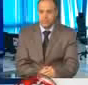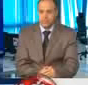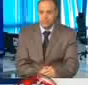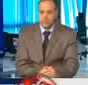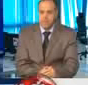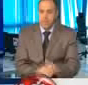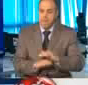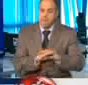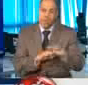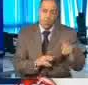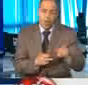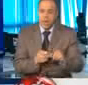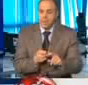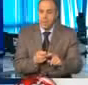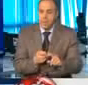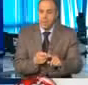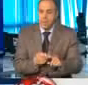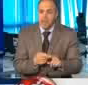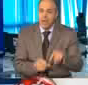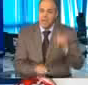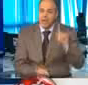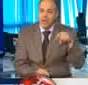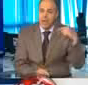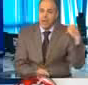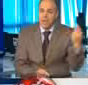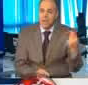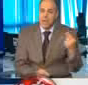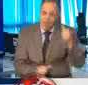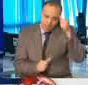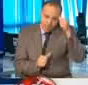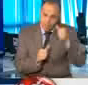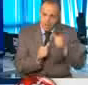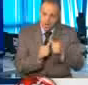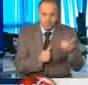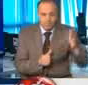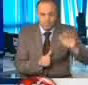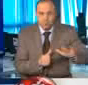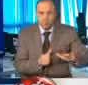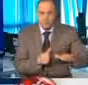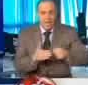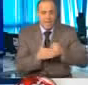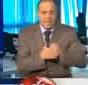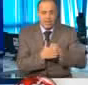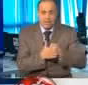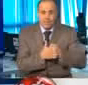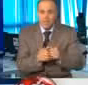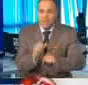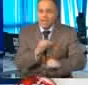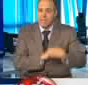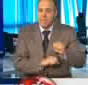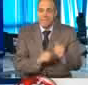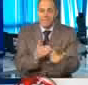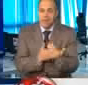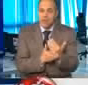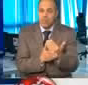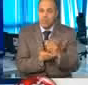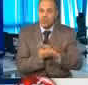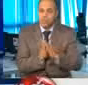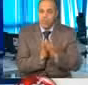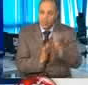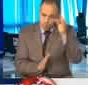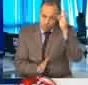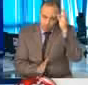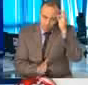في موضوع آخر، وبمناسبة اليوم العالمي لإحياء ذكرى ضحايا حوادث المرور، نظمت صباح اليوم الجمعية